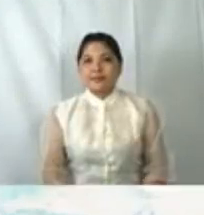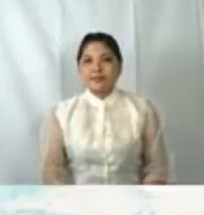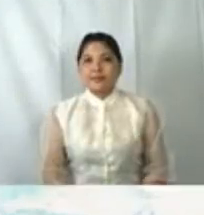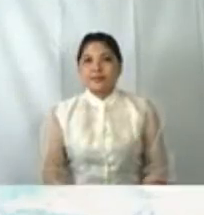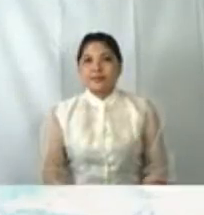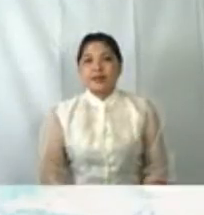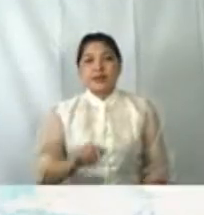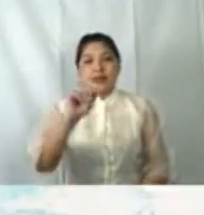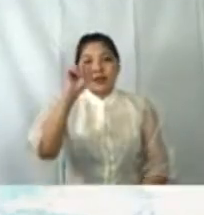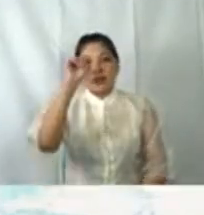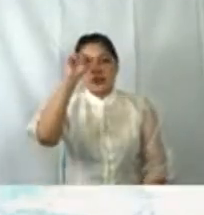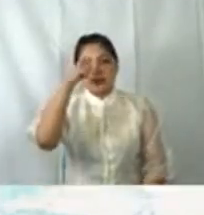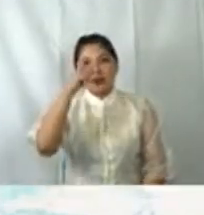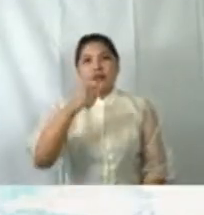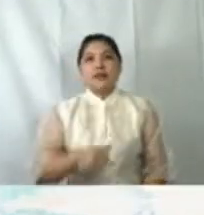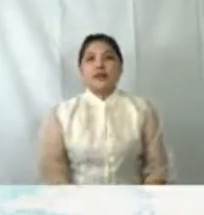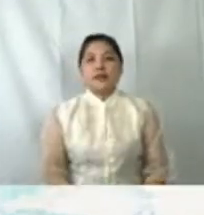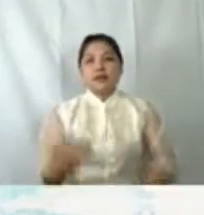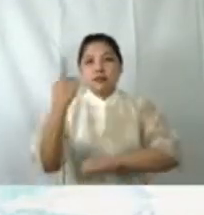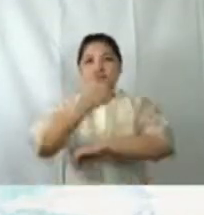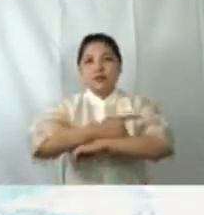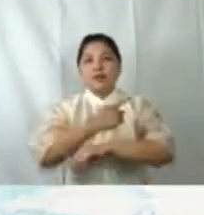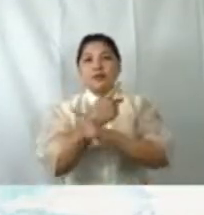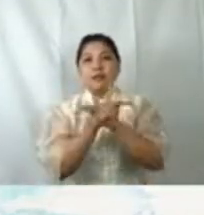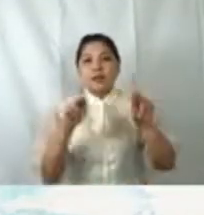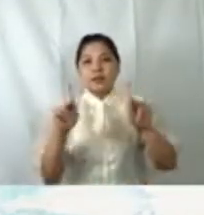paalala rin ng araw ng kalayaan sa atin